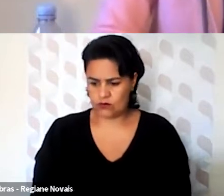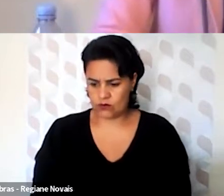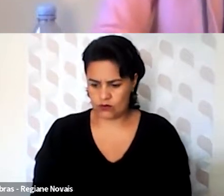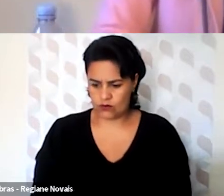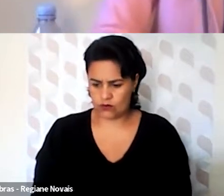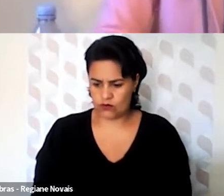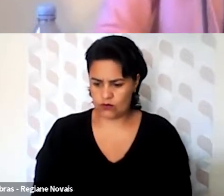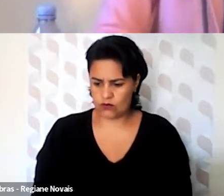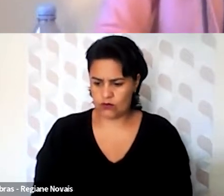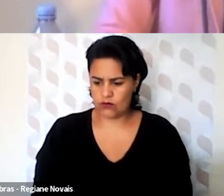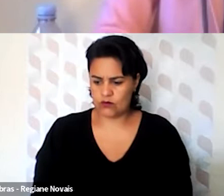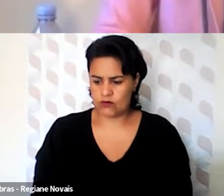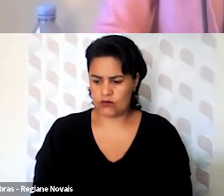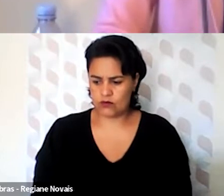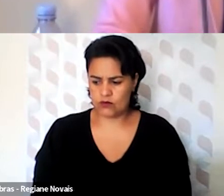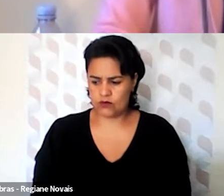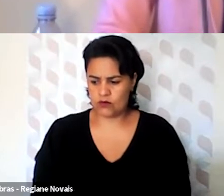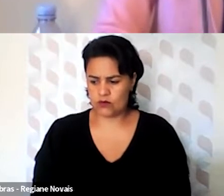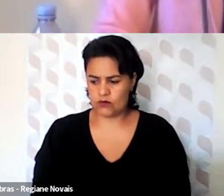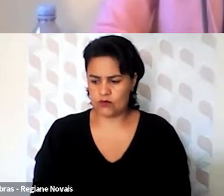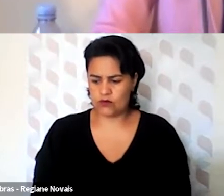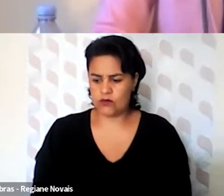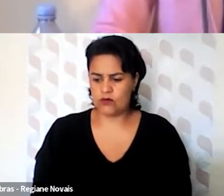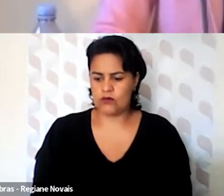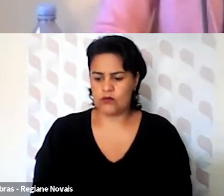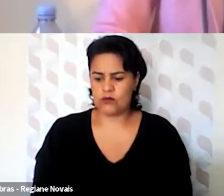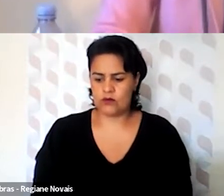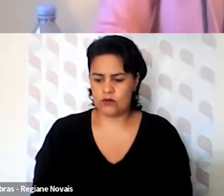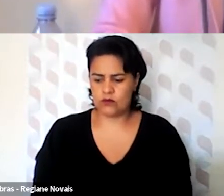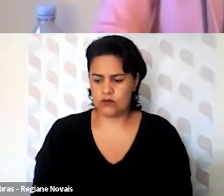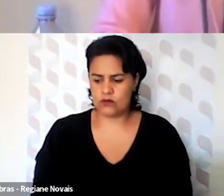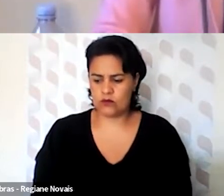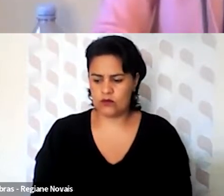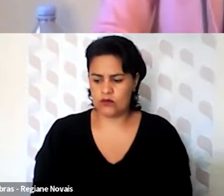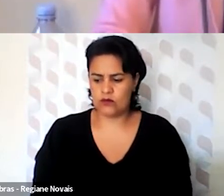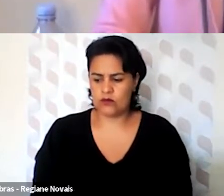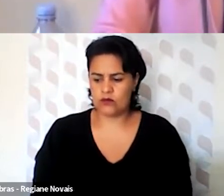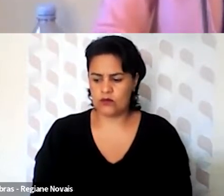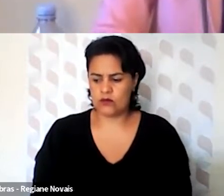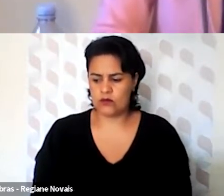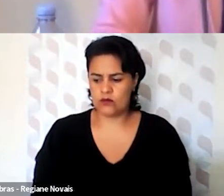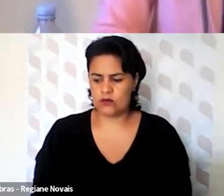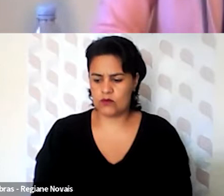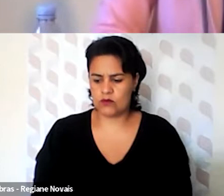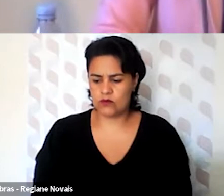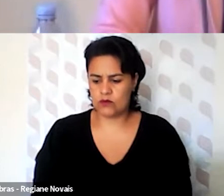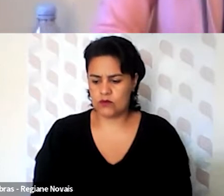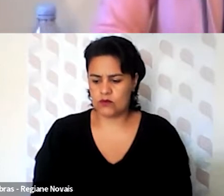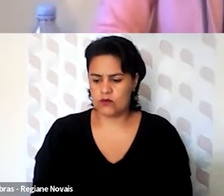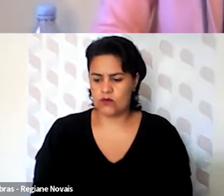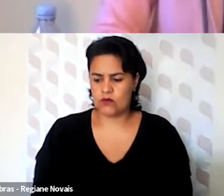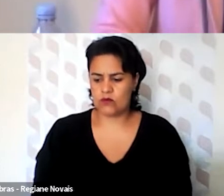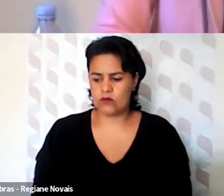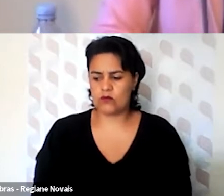est vice-président du groupe Natura & Co. Donc, il s'occupe de la durabilité. Et donc, c'est intéressant d'avoir aussi